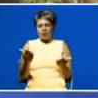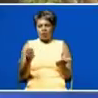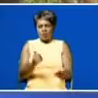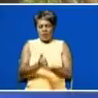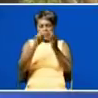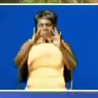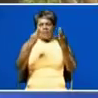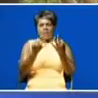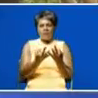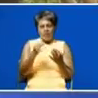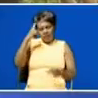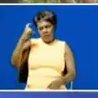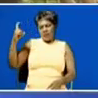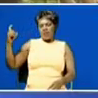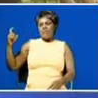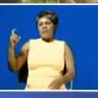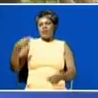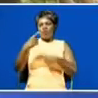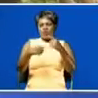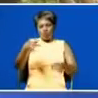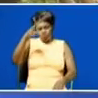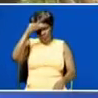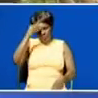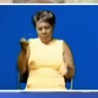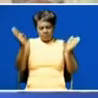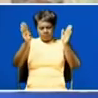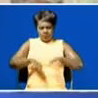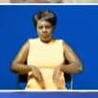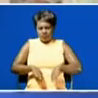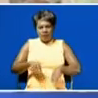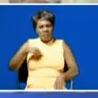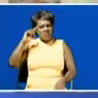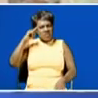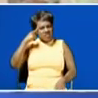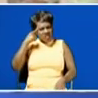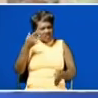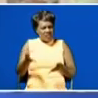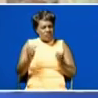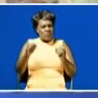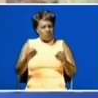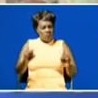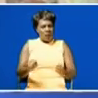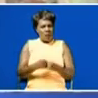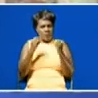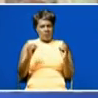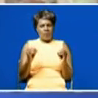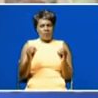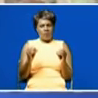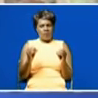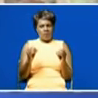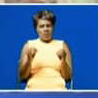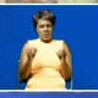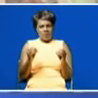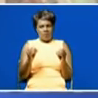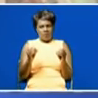familia yake, ndoto yake kuendelea na masomo ikisambaratika. Sikufikiri kama jambo kama hili linafanyika. Jumatokeo alikuwa